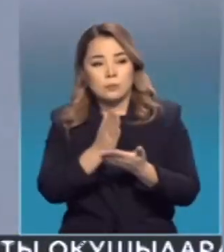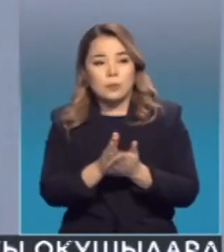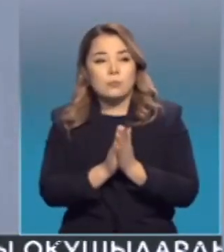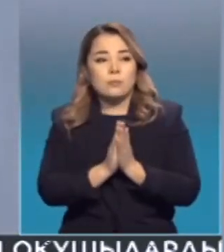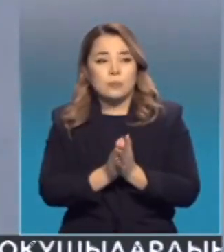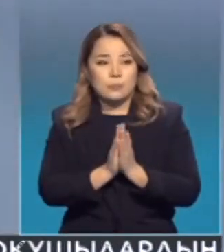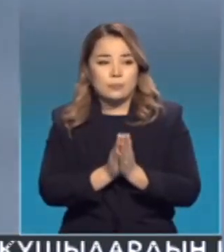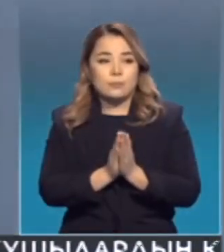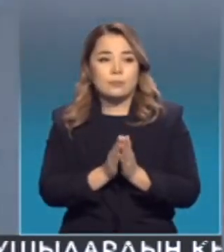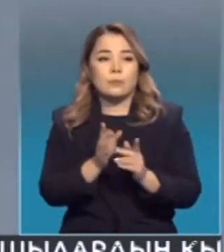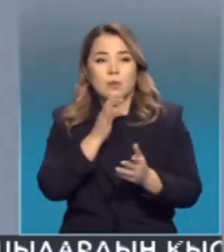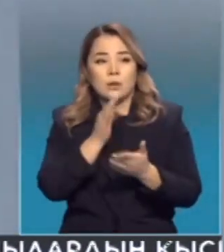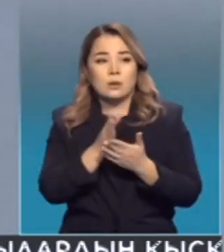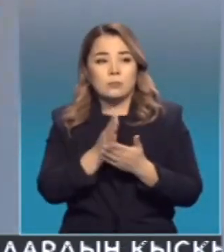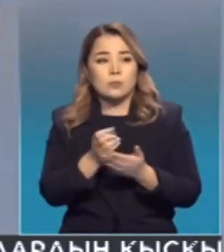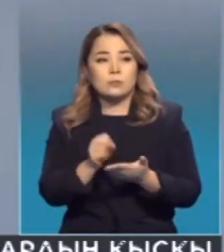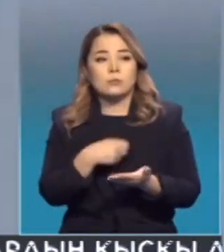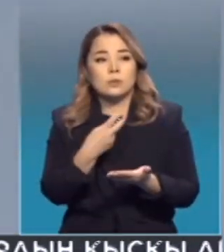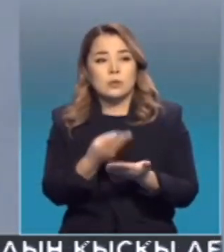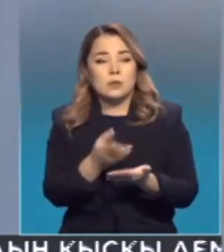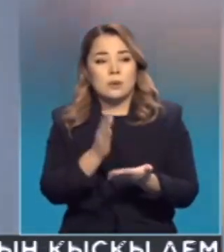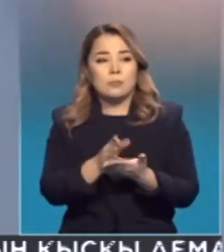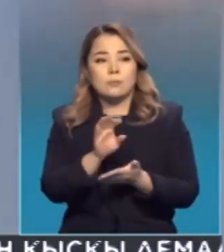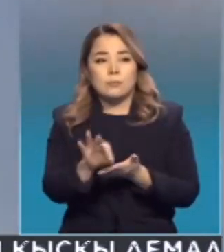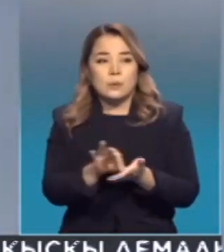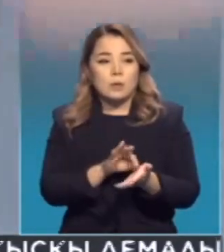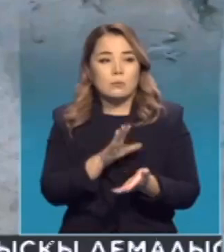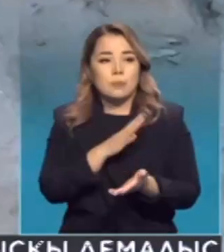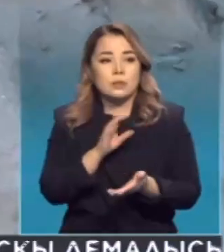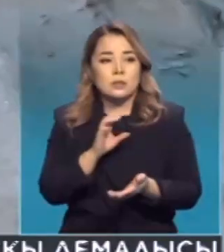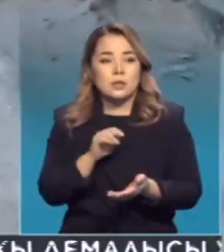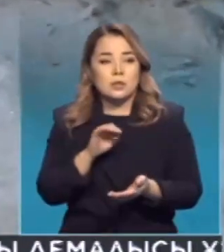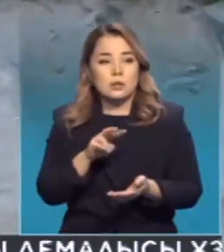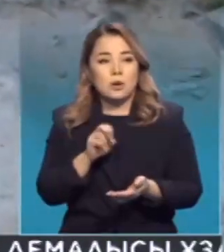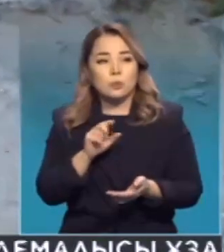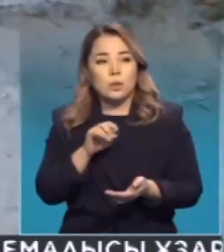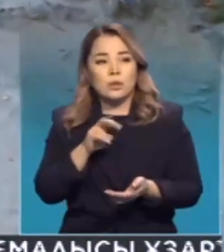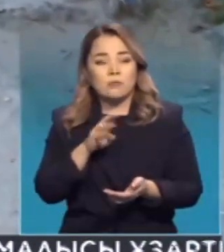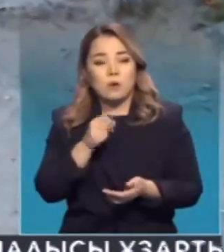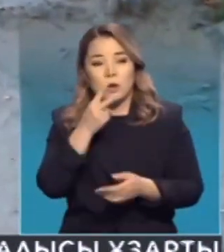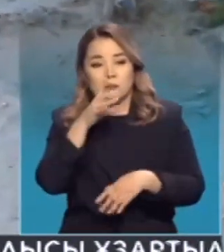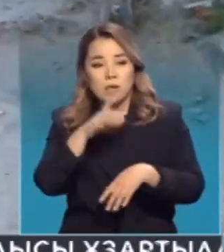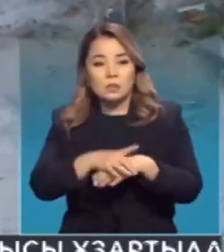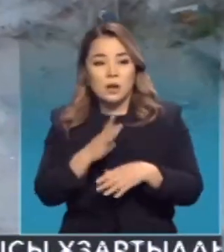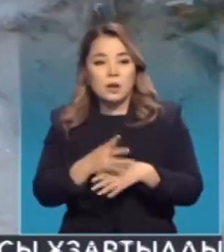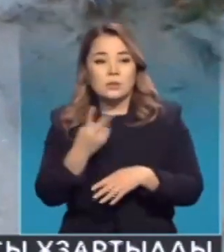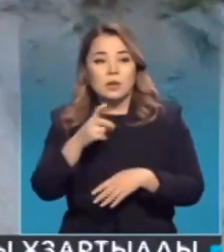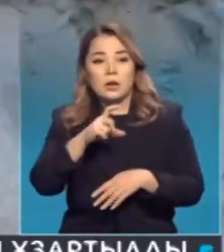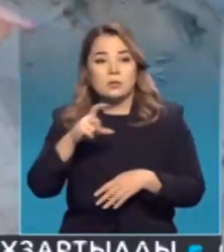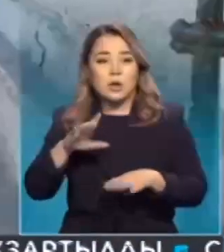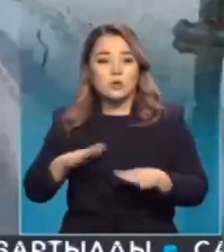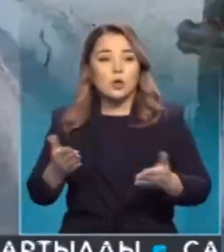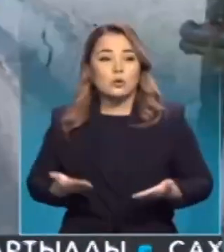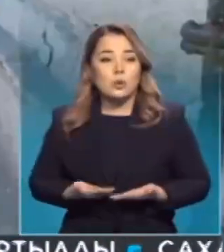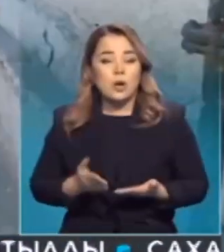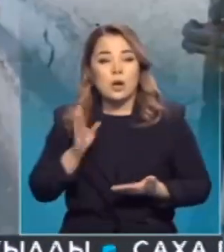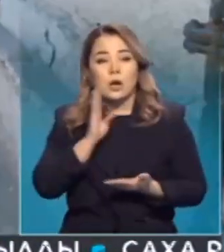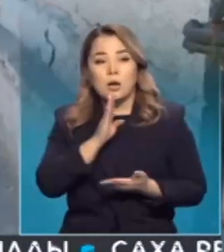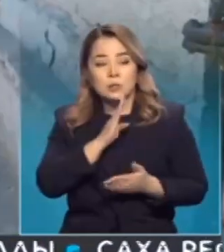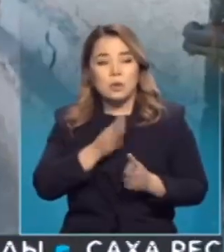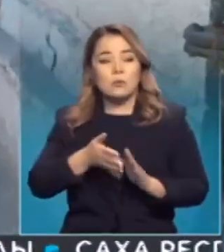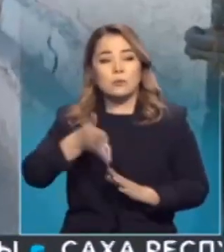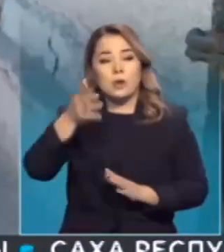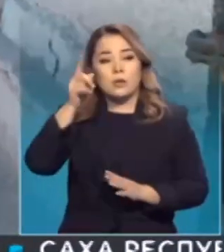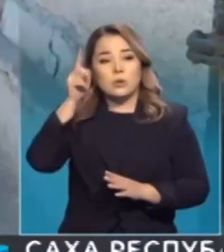Пожалуйста. Жерде солық жатқан адамды бірінші болып Кизил Абдулаева байқаған. Бірақ осы үйдің екінші қабатында тұратын әйел